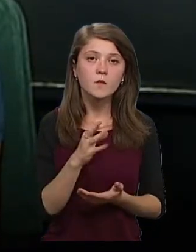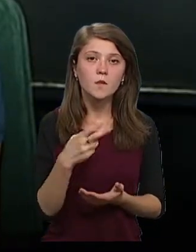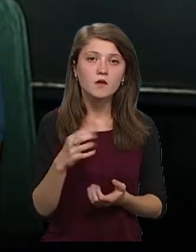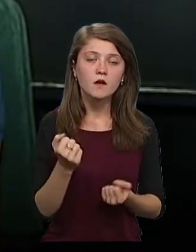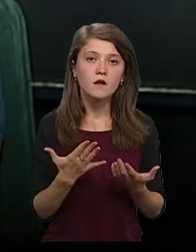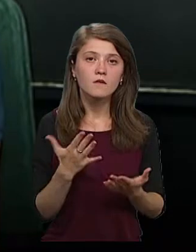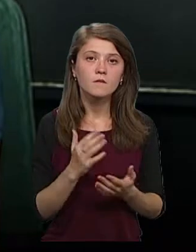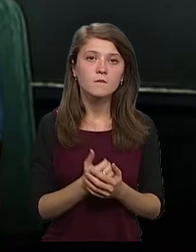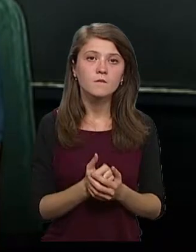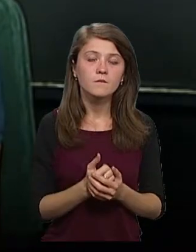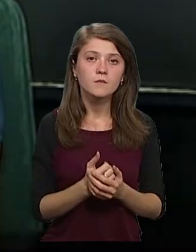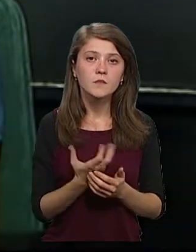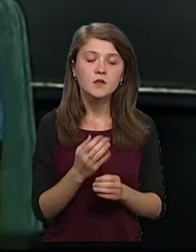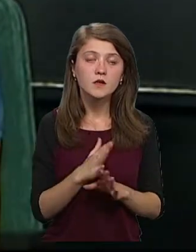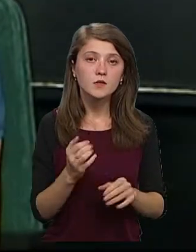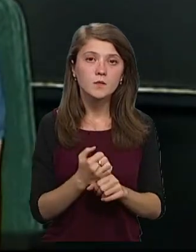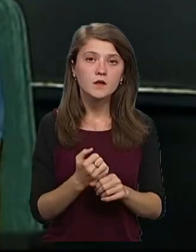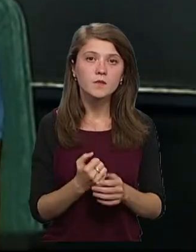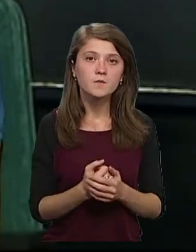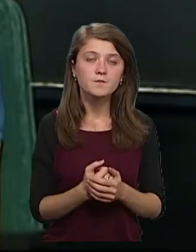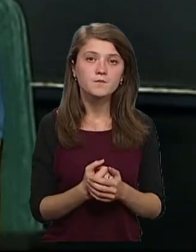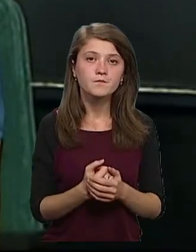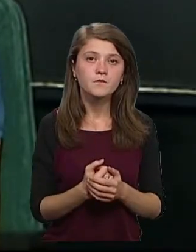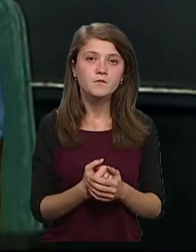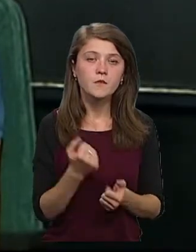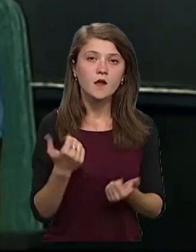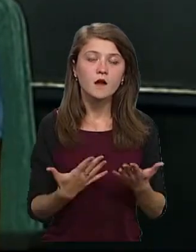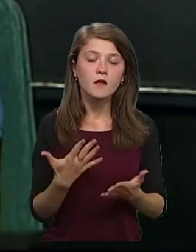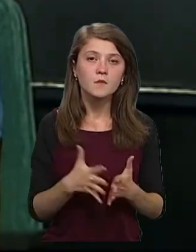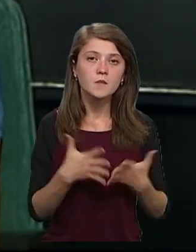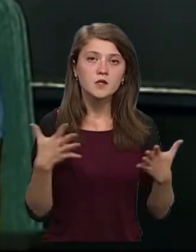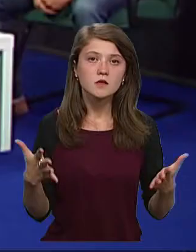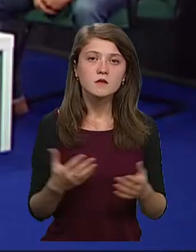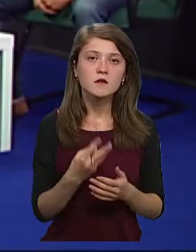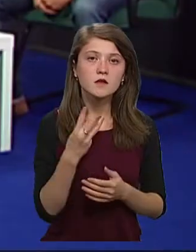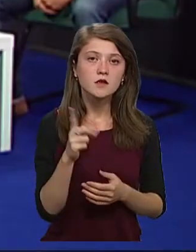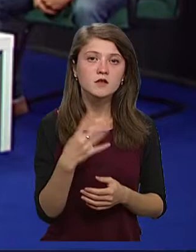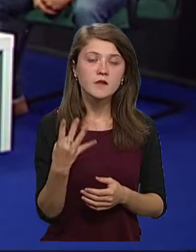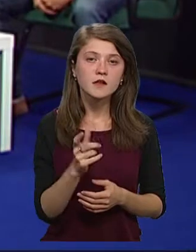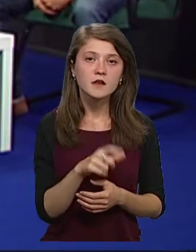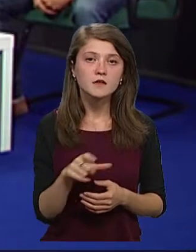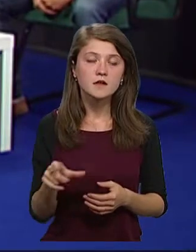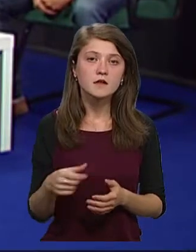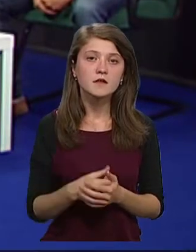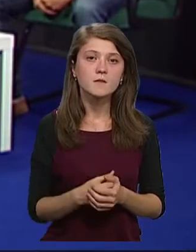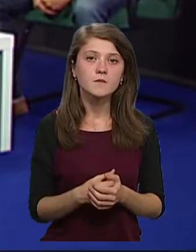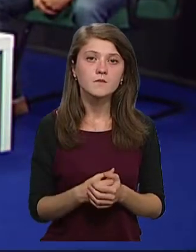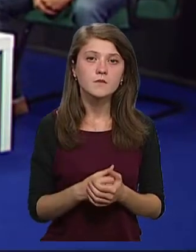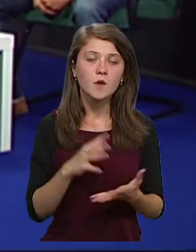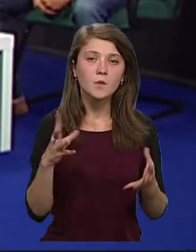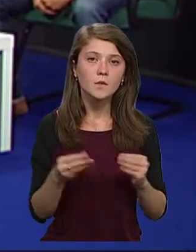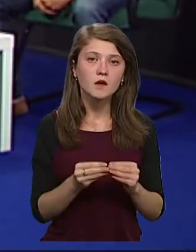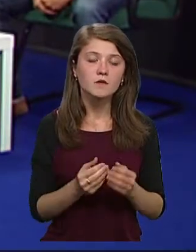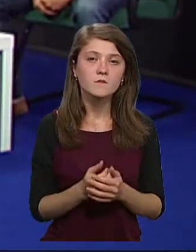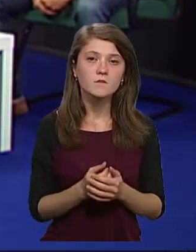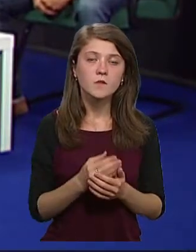а Старосілецька ще не зробила цього процесу, пройшла. Більшість, 3/4 населення району в об'єднанні Коростишівської